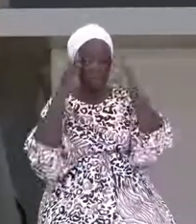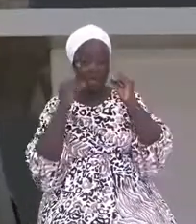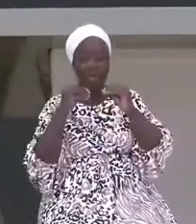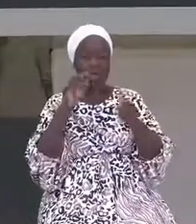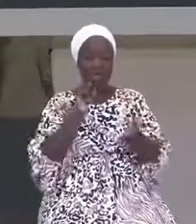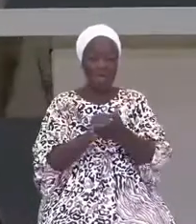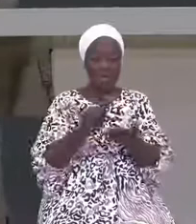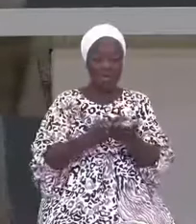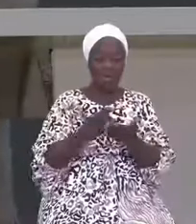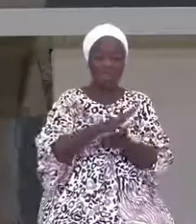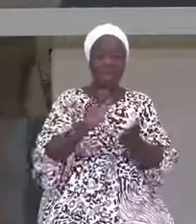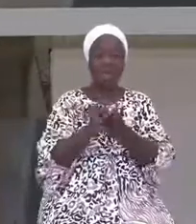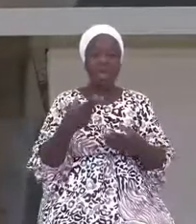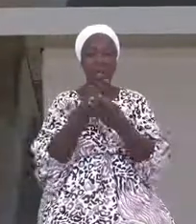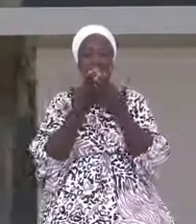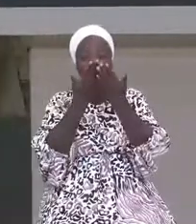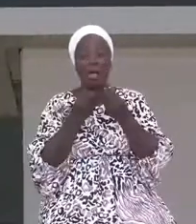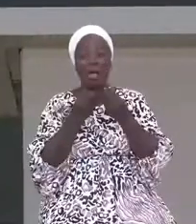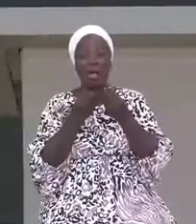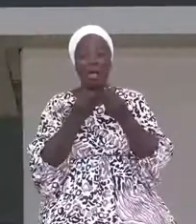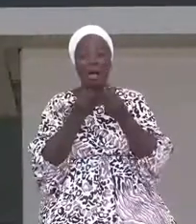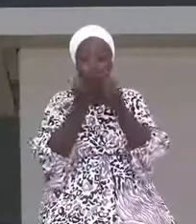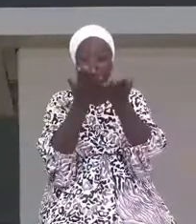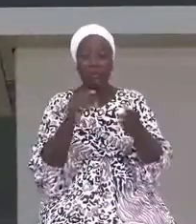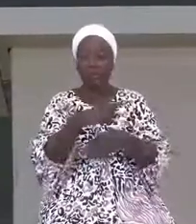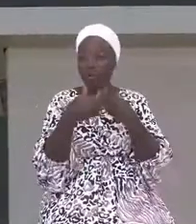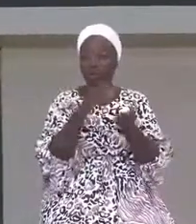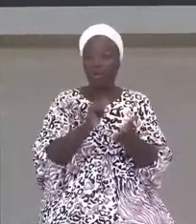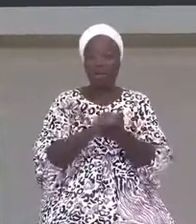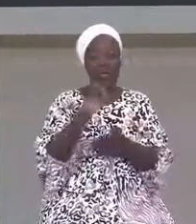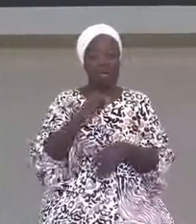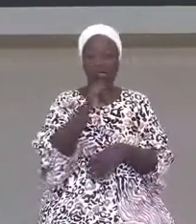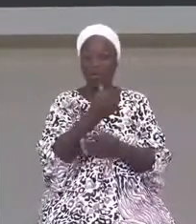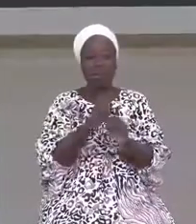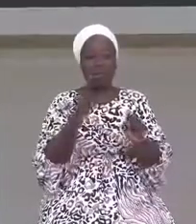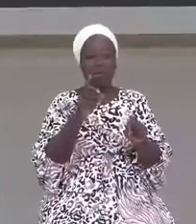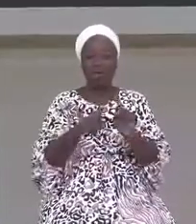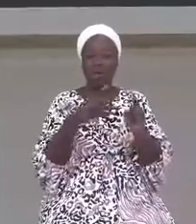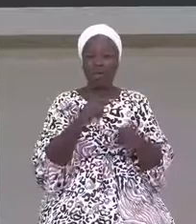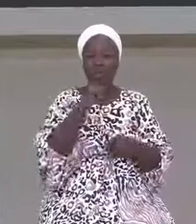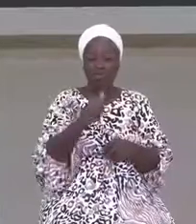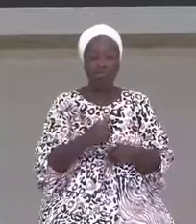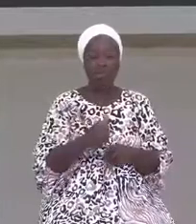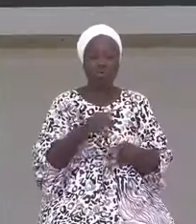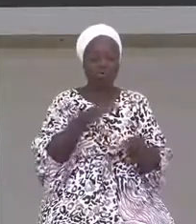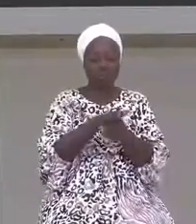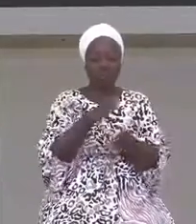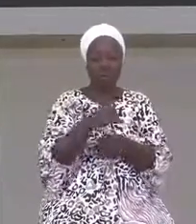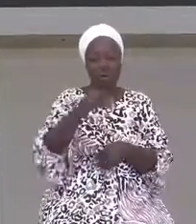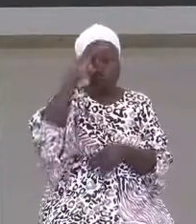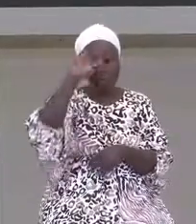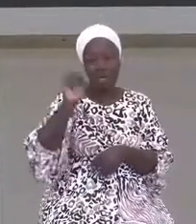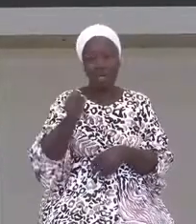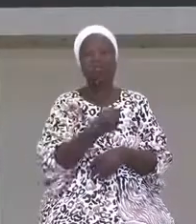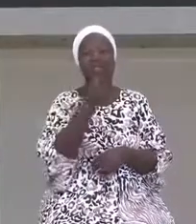qu'il exhibait. Tout cela ne peut pas sauver l'insuffisance pour de la justice de soi de